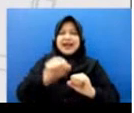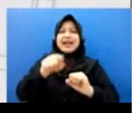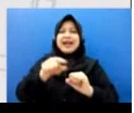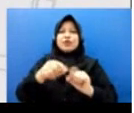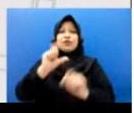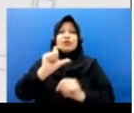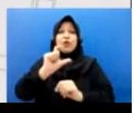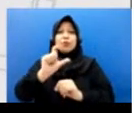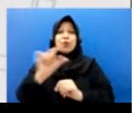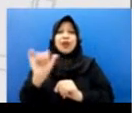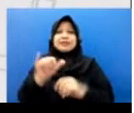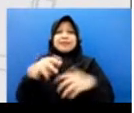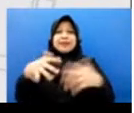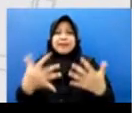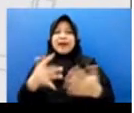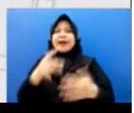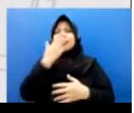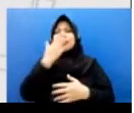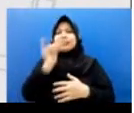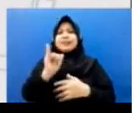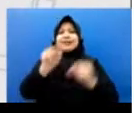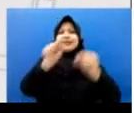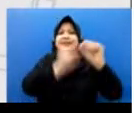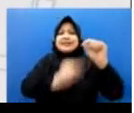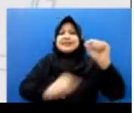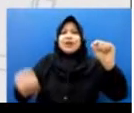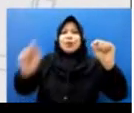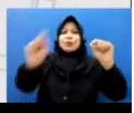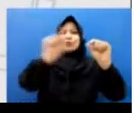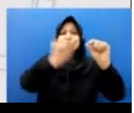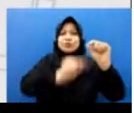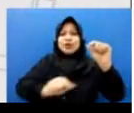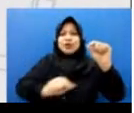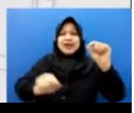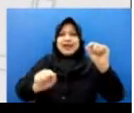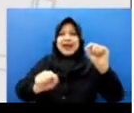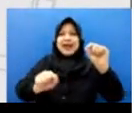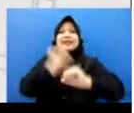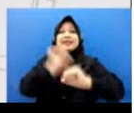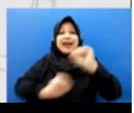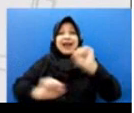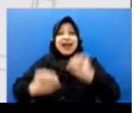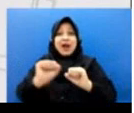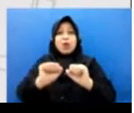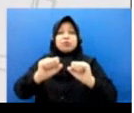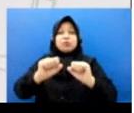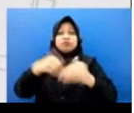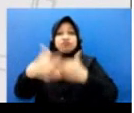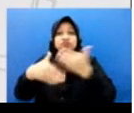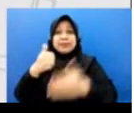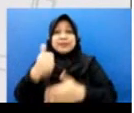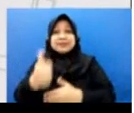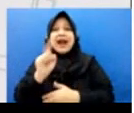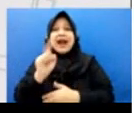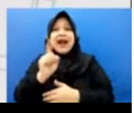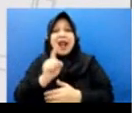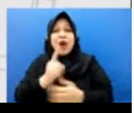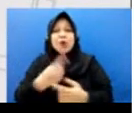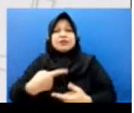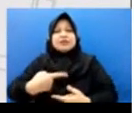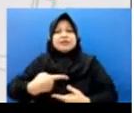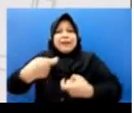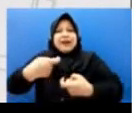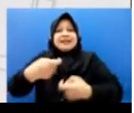Tingkah laku itu hanya terjadi jika ada stimulus. Dan yang terjadi berikutnya sangat bergantung